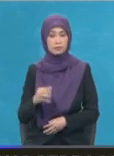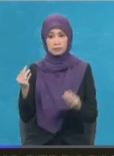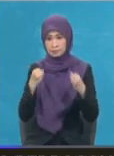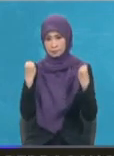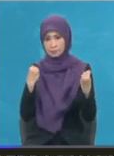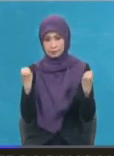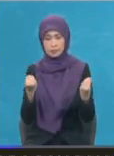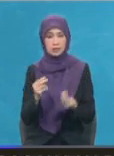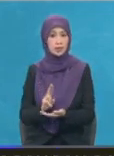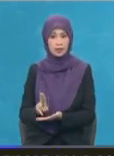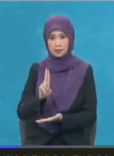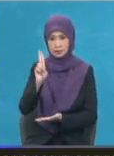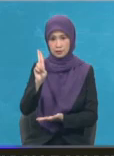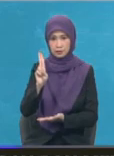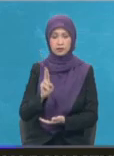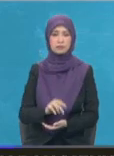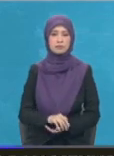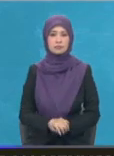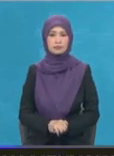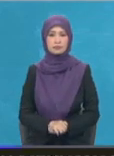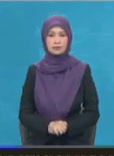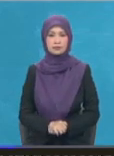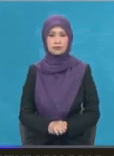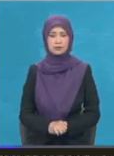di University Brunei Darussalam